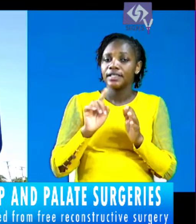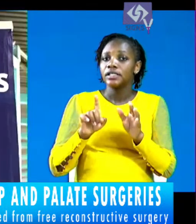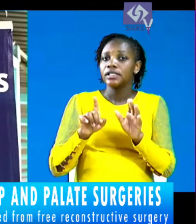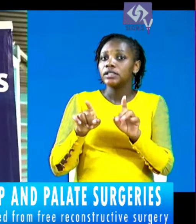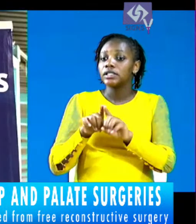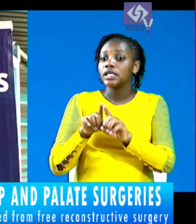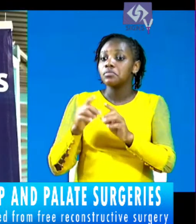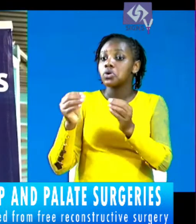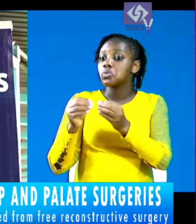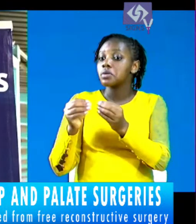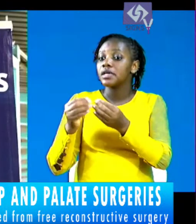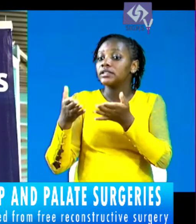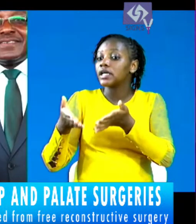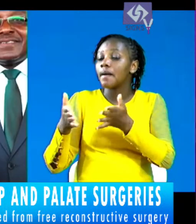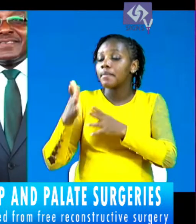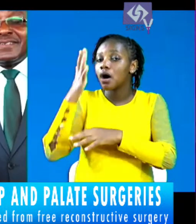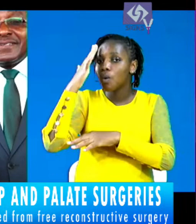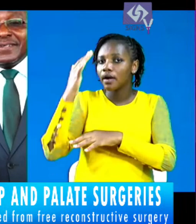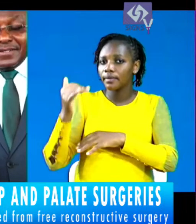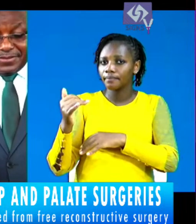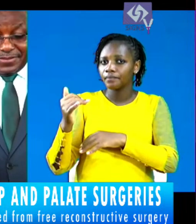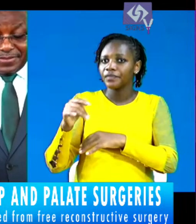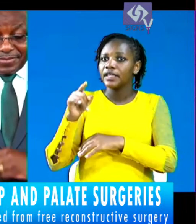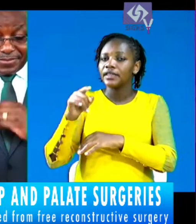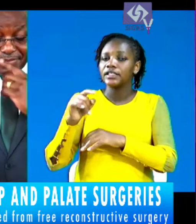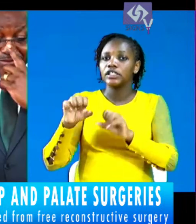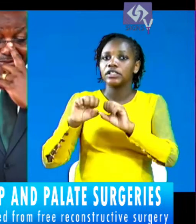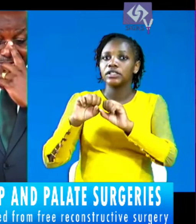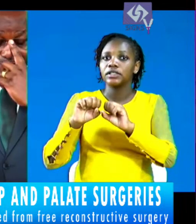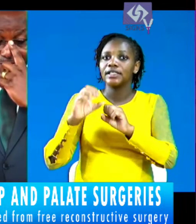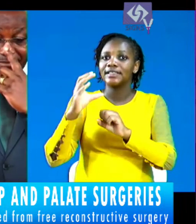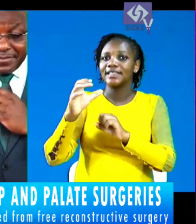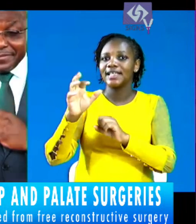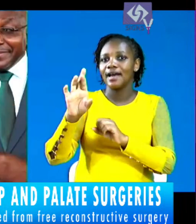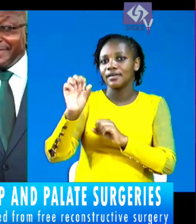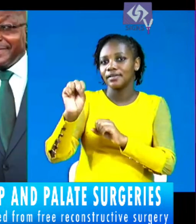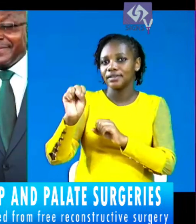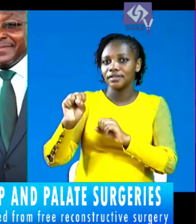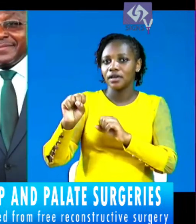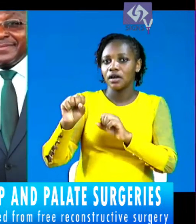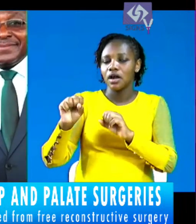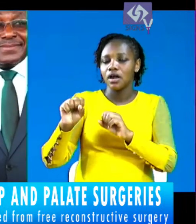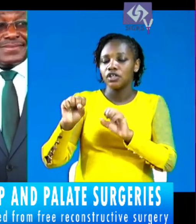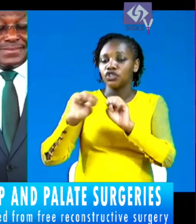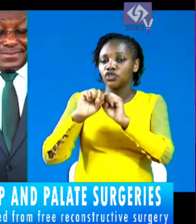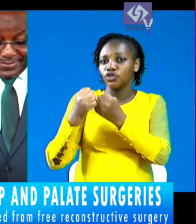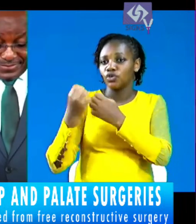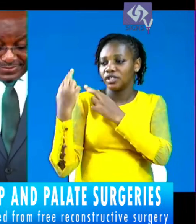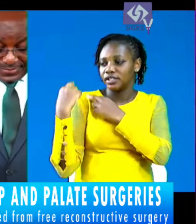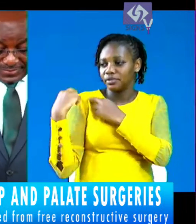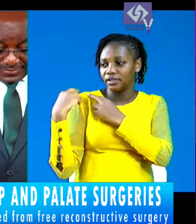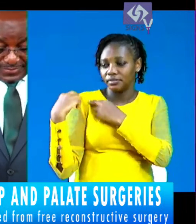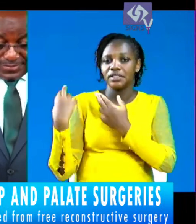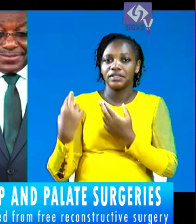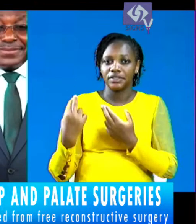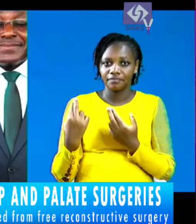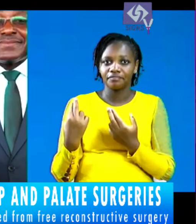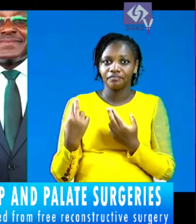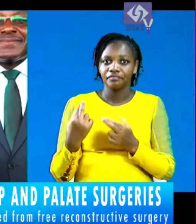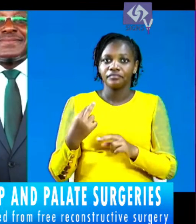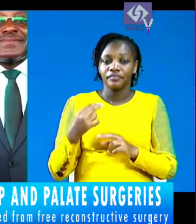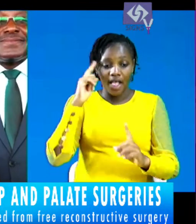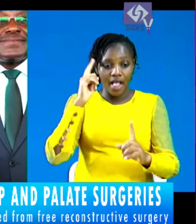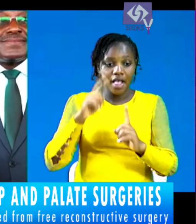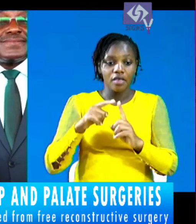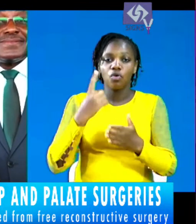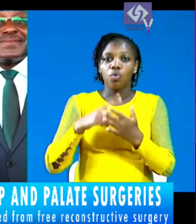sababu hii ni corporate social responsibility yetu. Hii ni hatua tunayofanya kando na uuguzi kuweza kuwasaidia watu